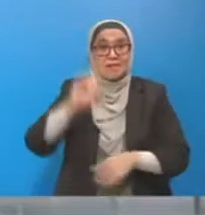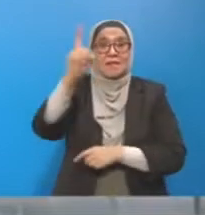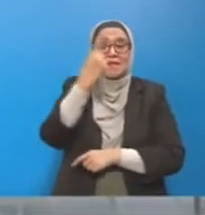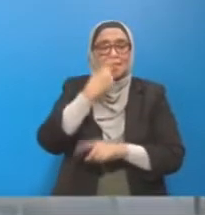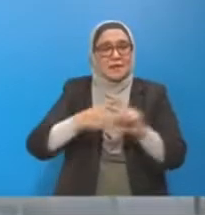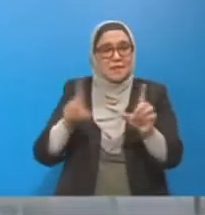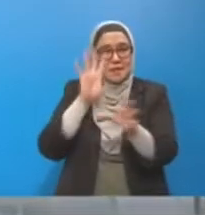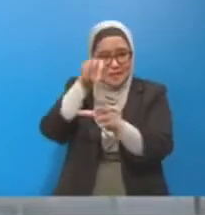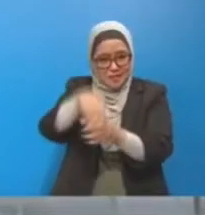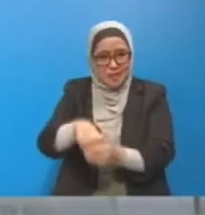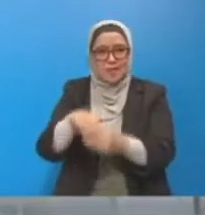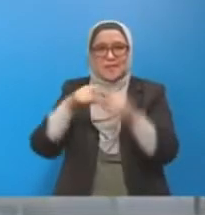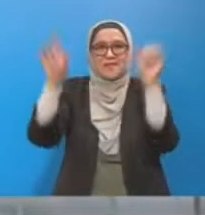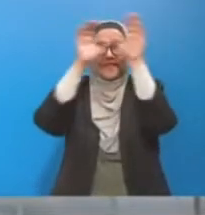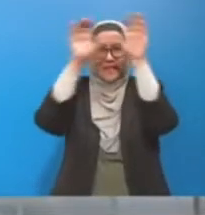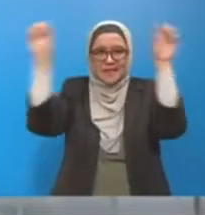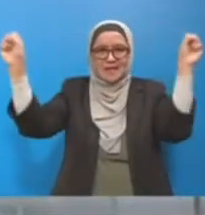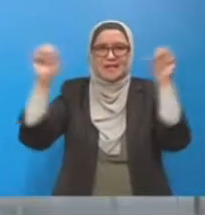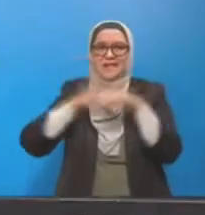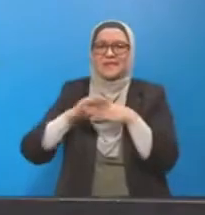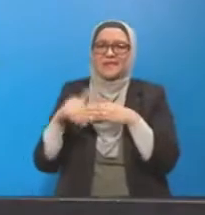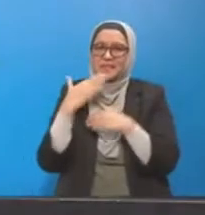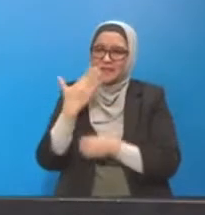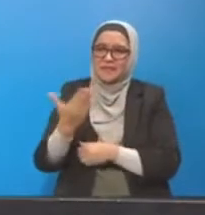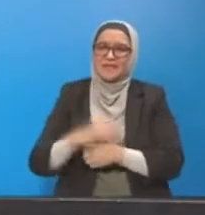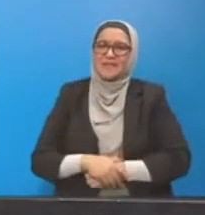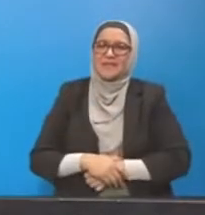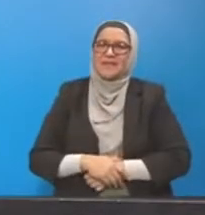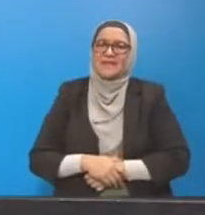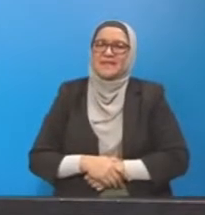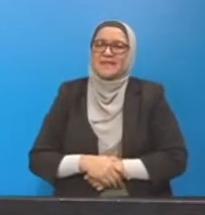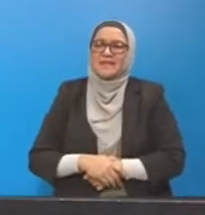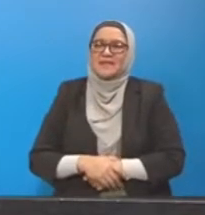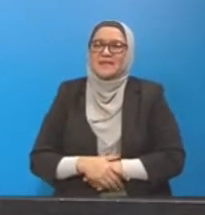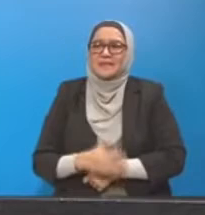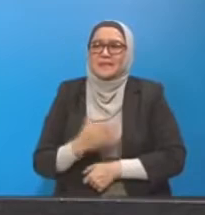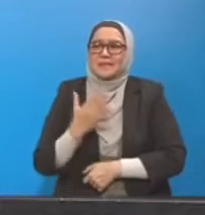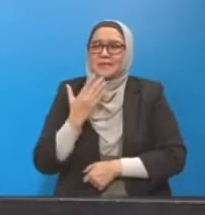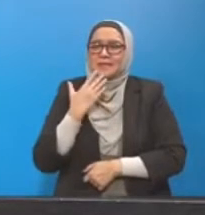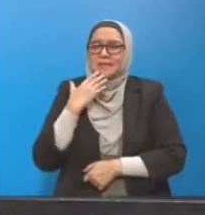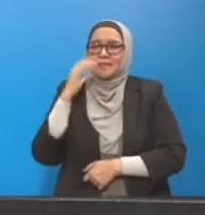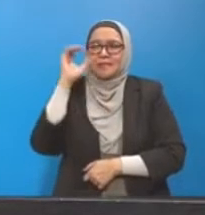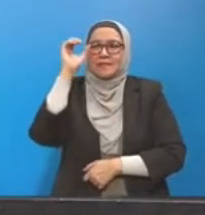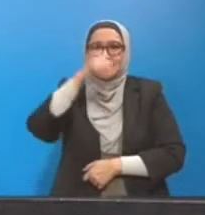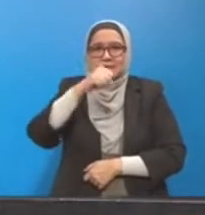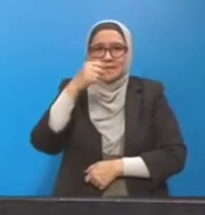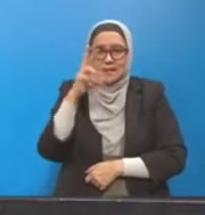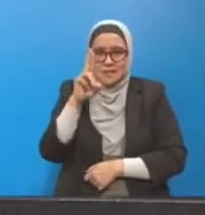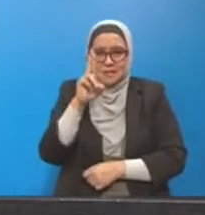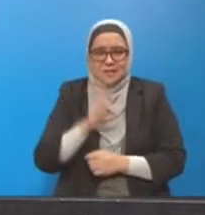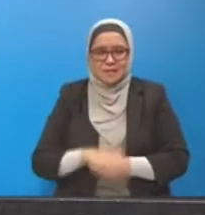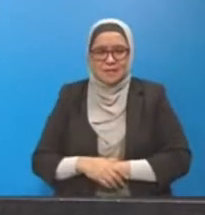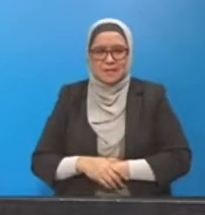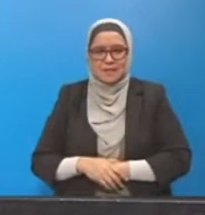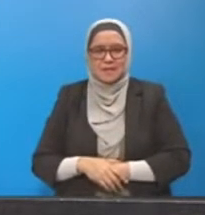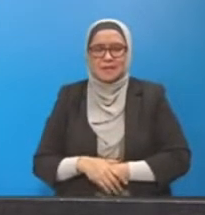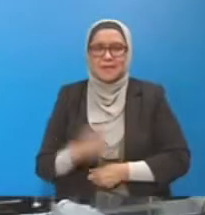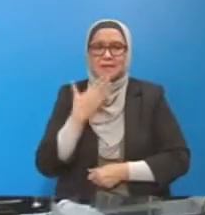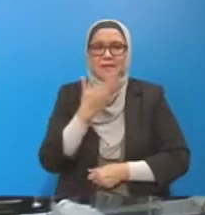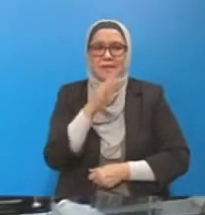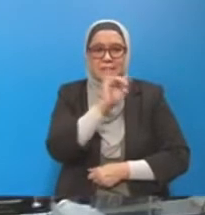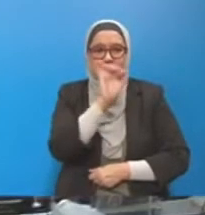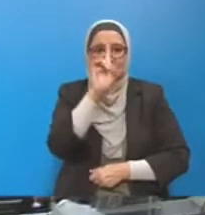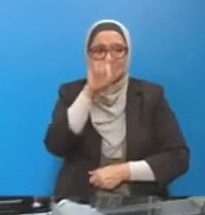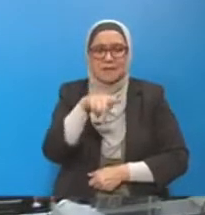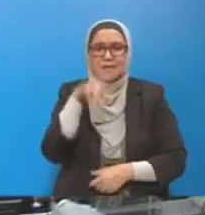Hai kepada majikan sekian masih masih simpan kamu tadi Gideon joven banyak Muhammad